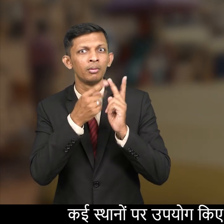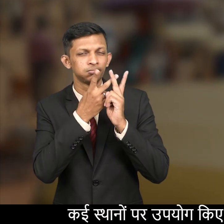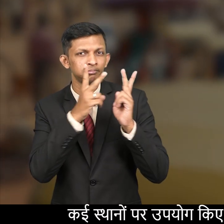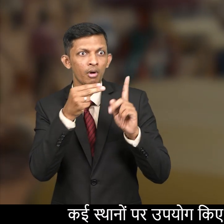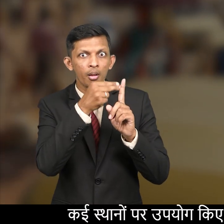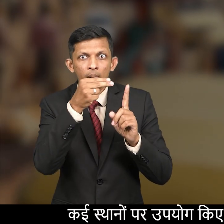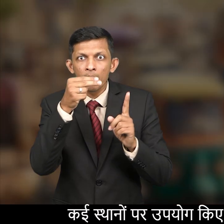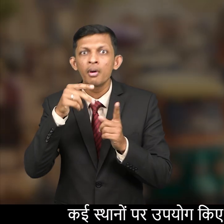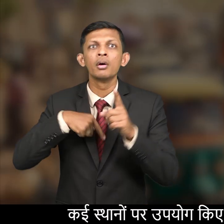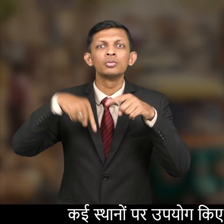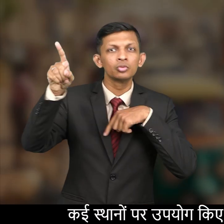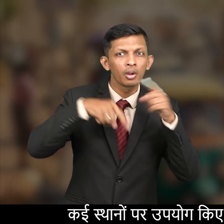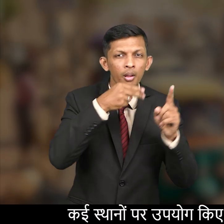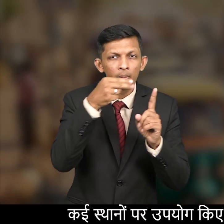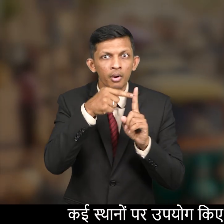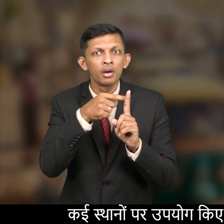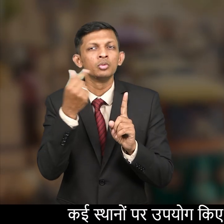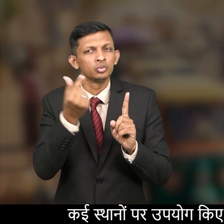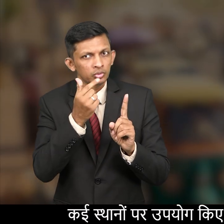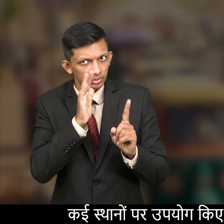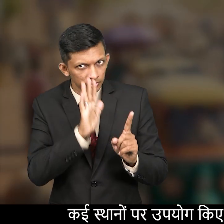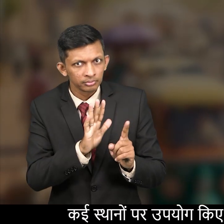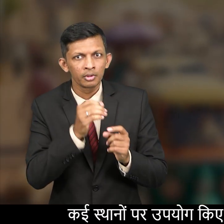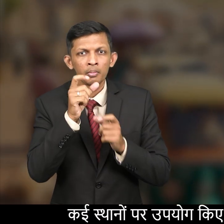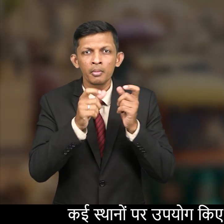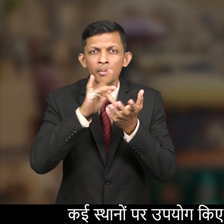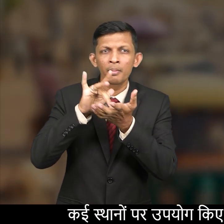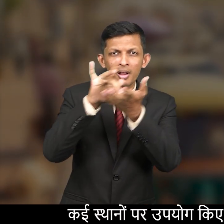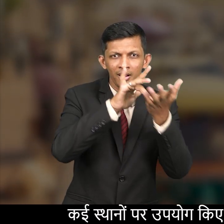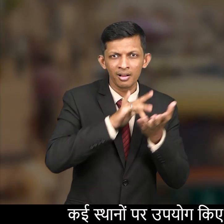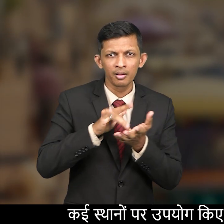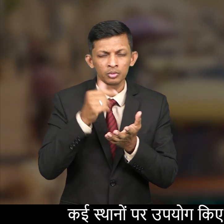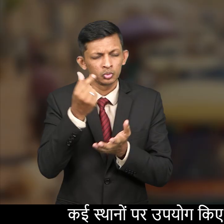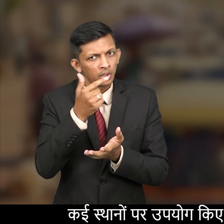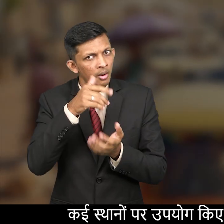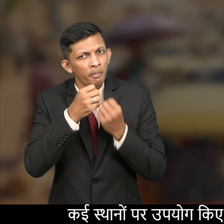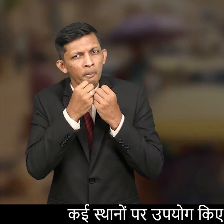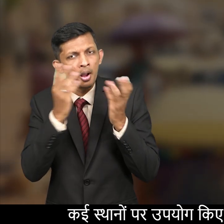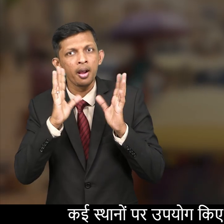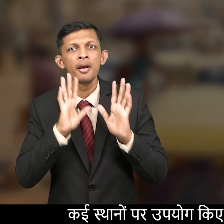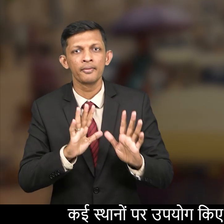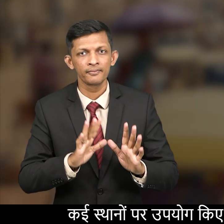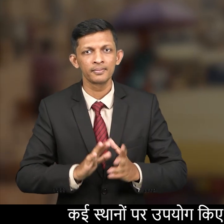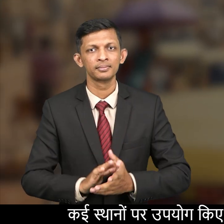कई स्थानों पर उपयोग किए जाने वाले विभिन्न प्रकार के परिवहन का नाम लेने में,